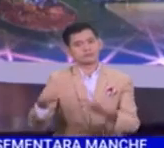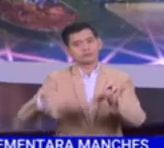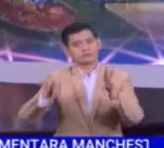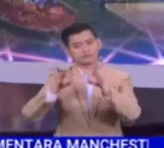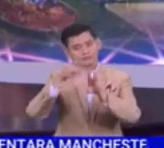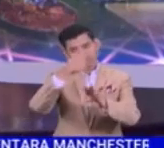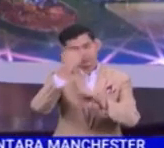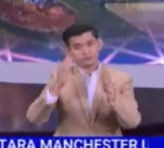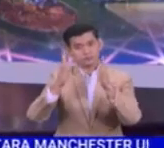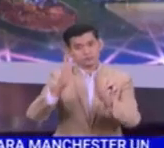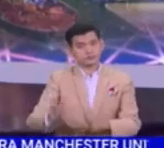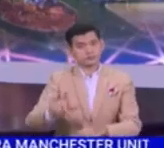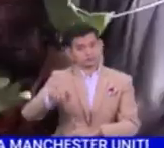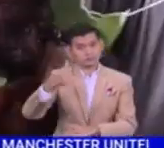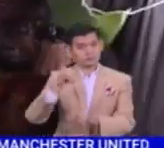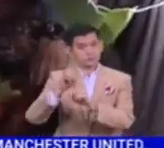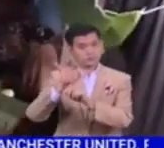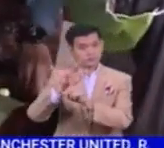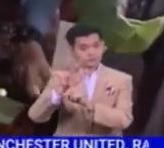lain terkesan.